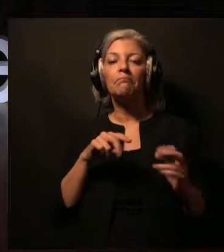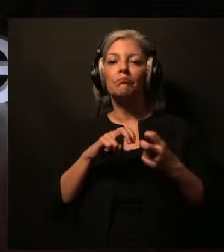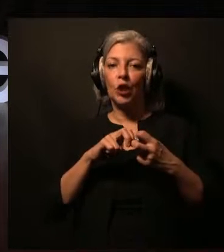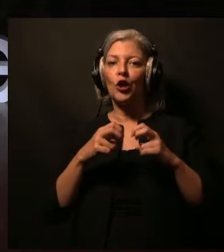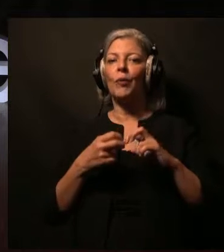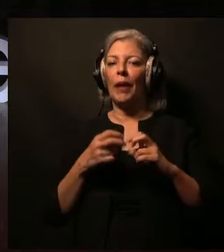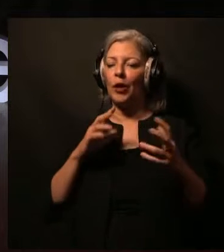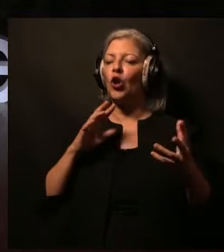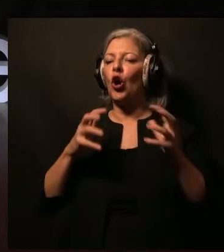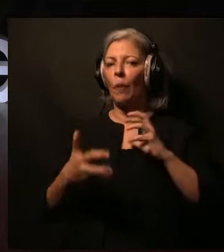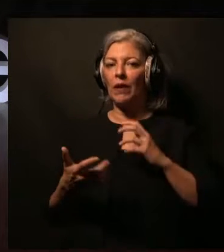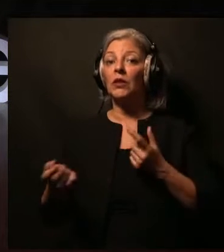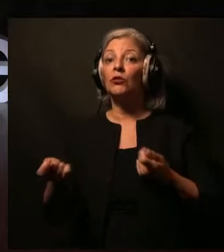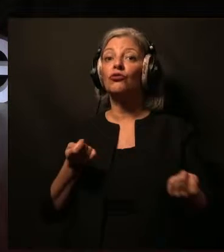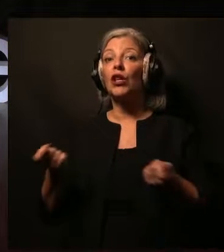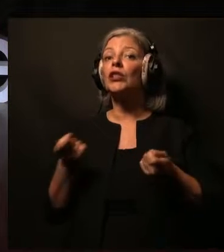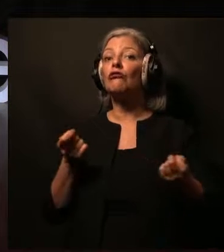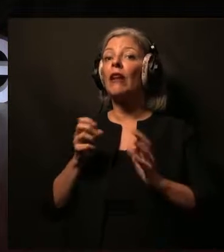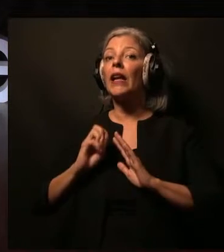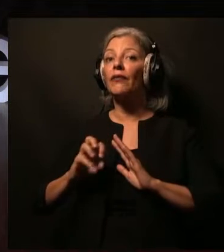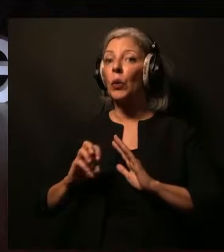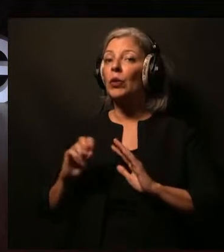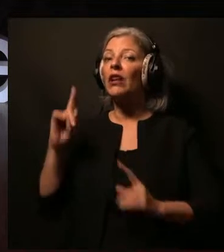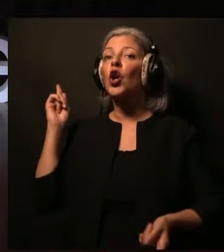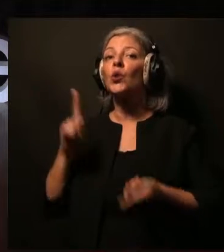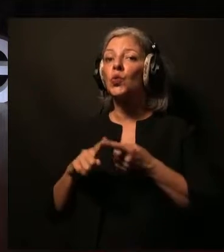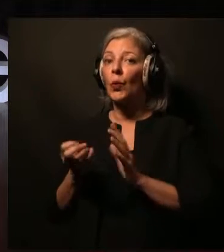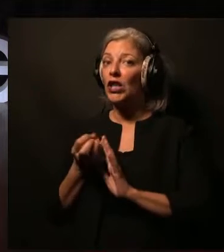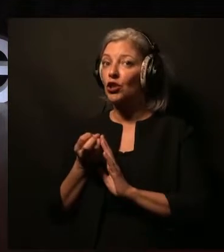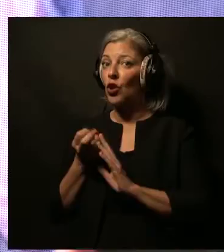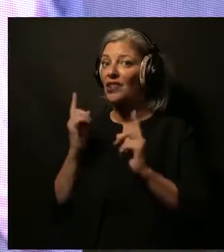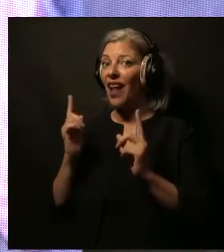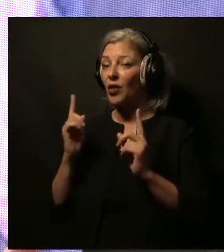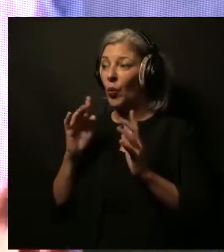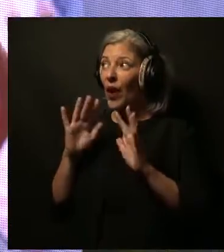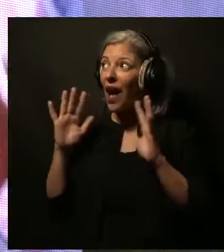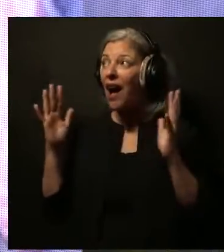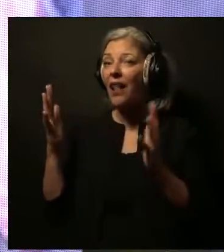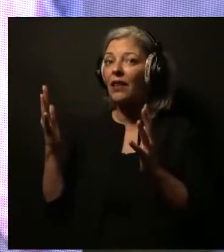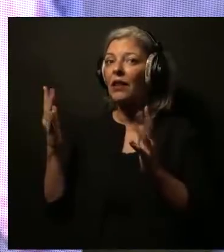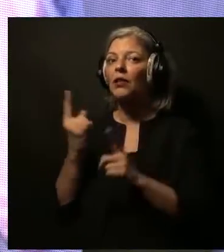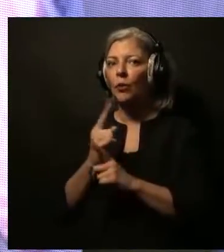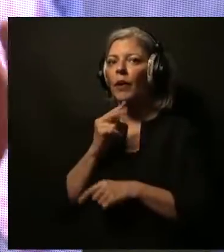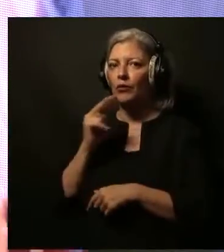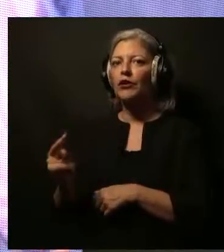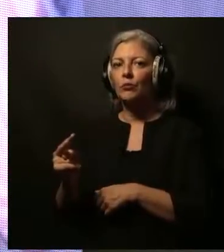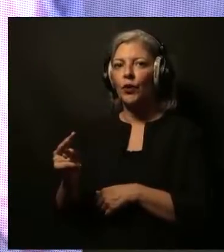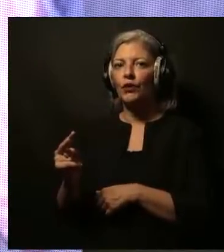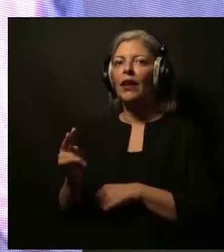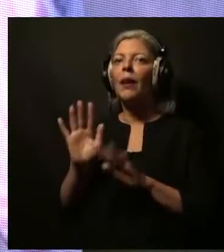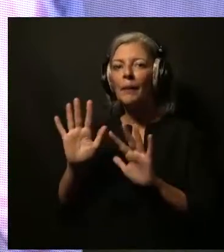come la gestione dei rifiuti e il consumo di risorse naturali dobbiamo rispondere con delle soluzioni